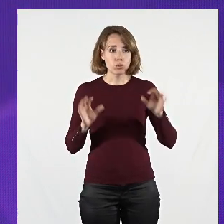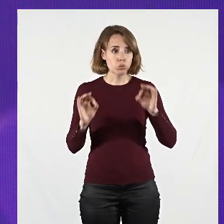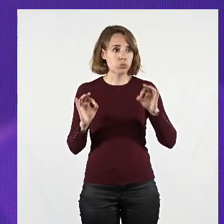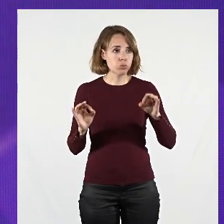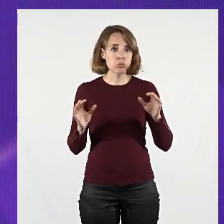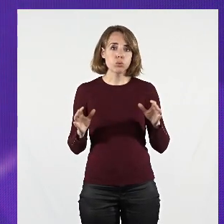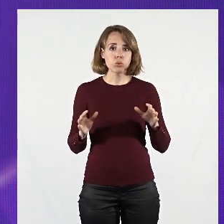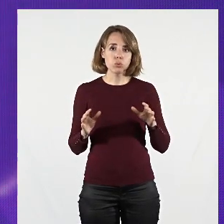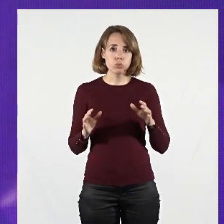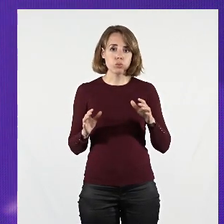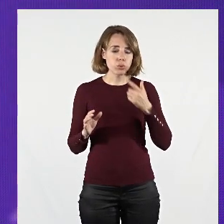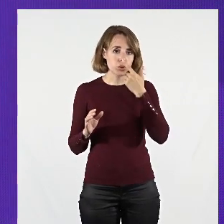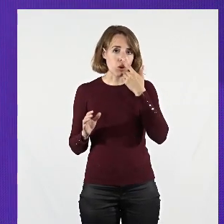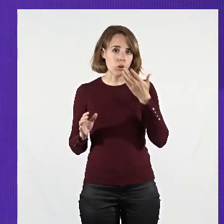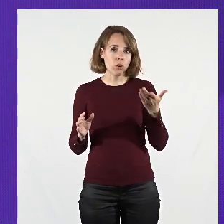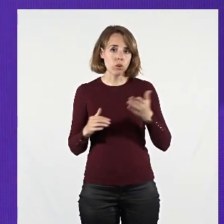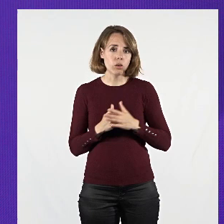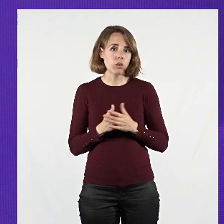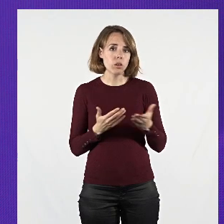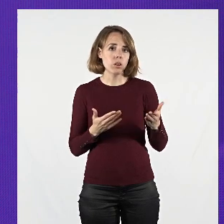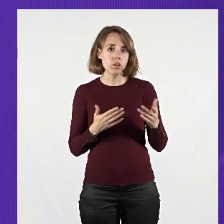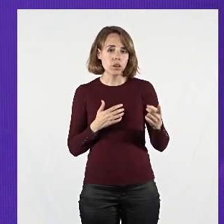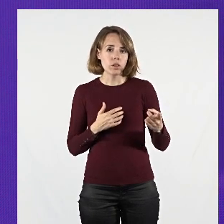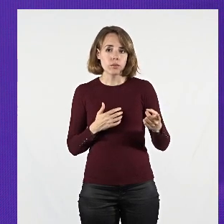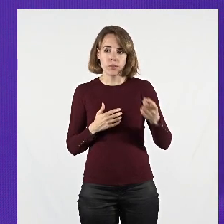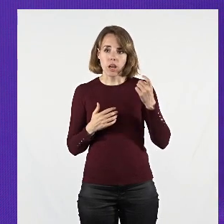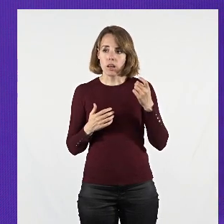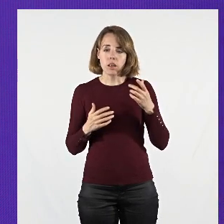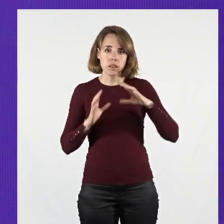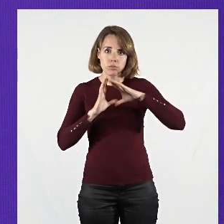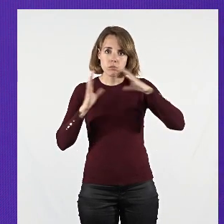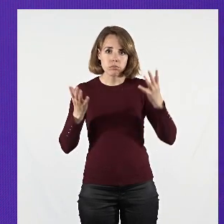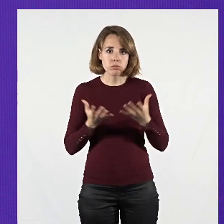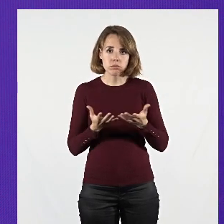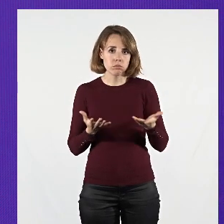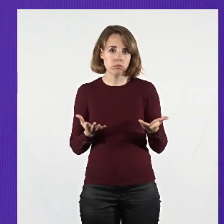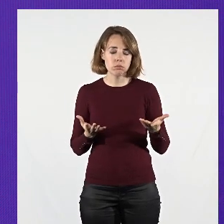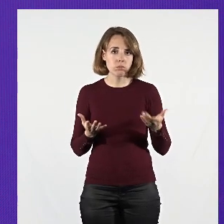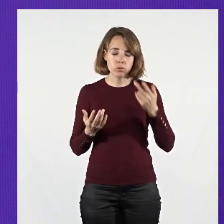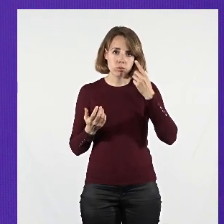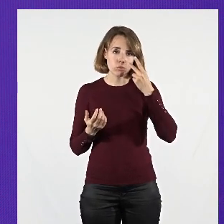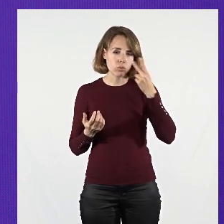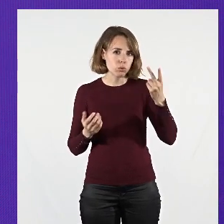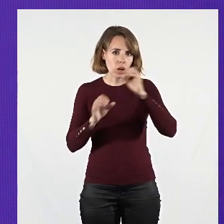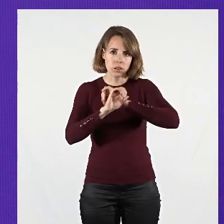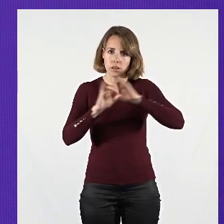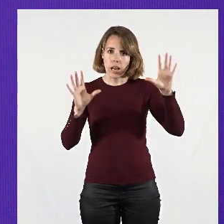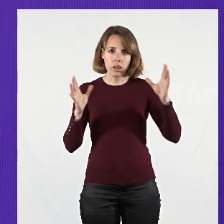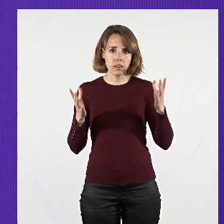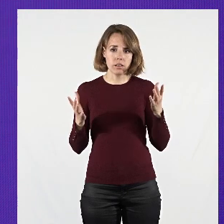Laurent et participe d'une dynamique d'ensemble. Il y a clairement dans le